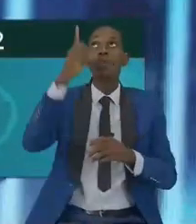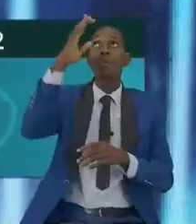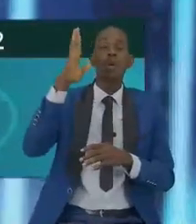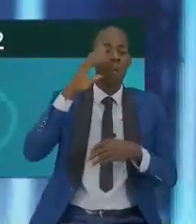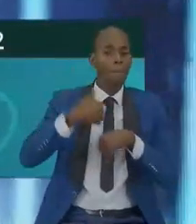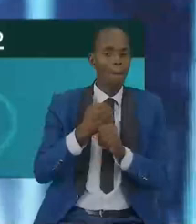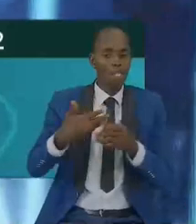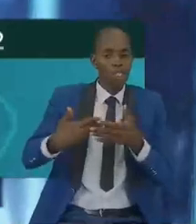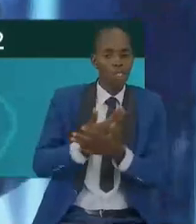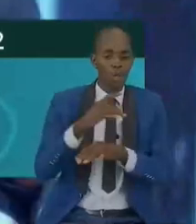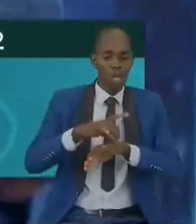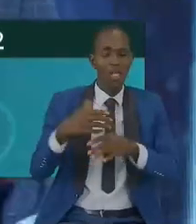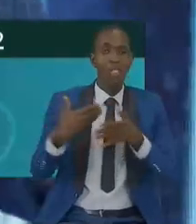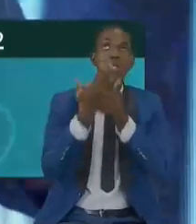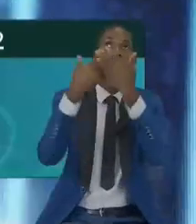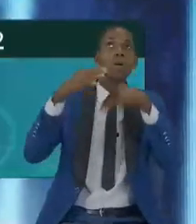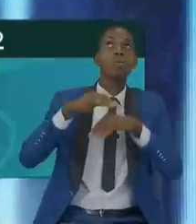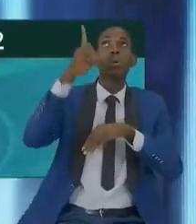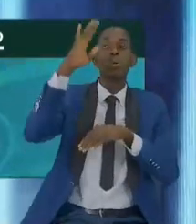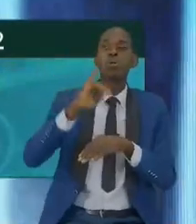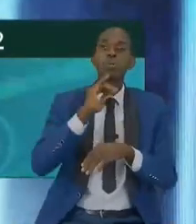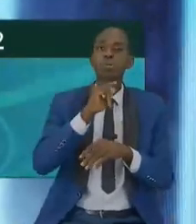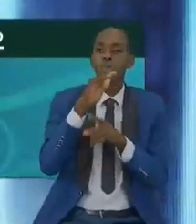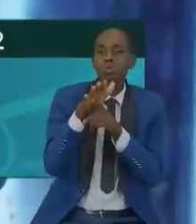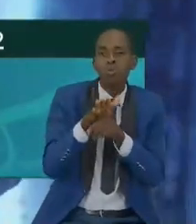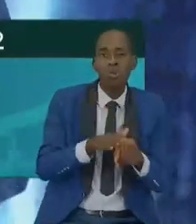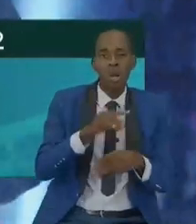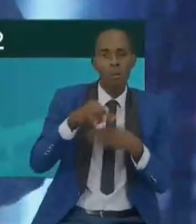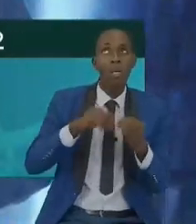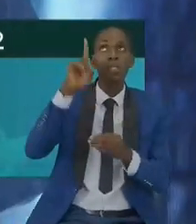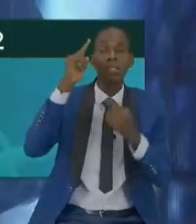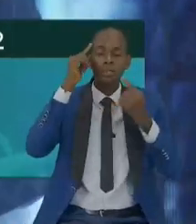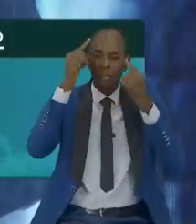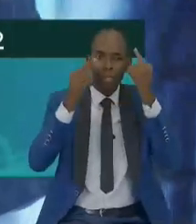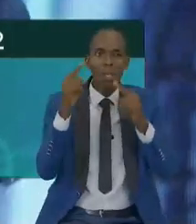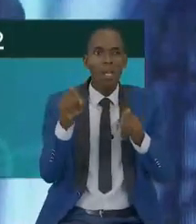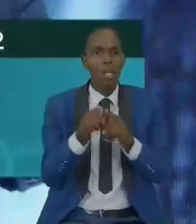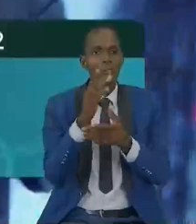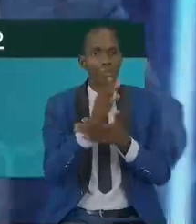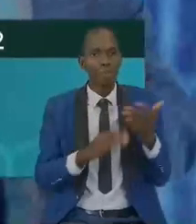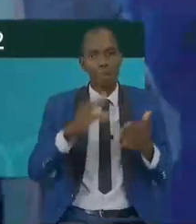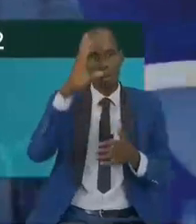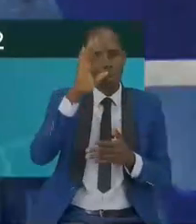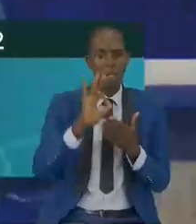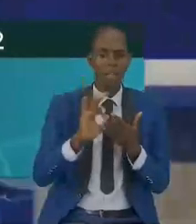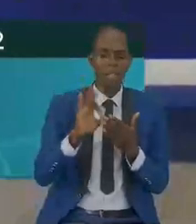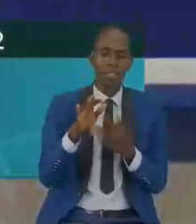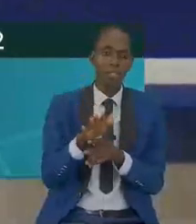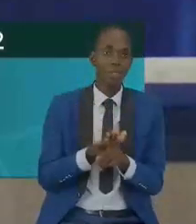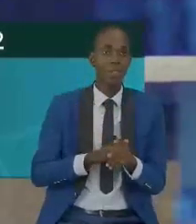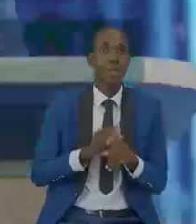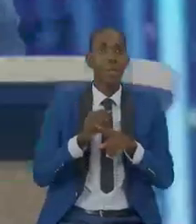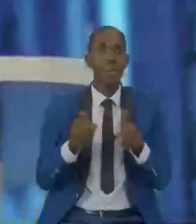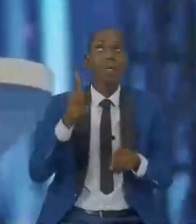flamme, que Dieu va faire une nouvelle terre et de nouveaux cieux. Le Seigneur ne t'aide pas dans